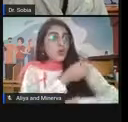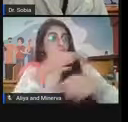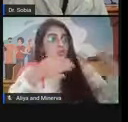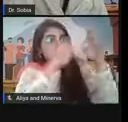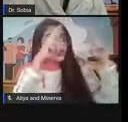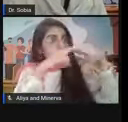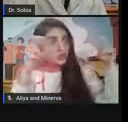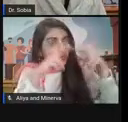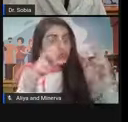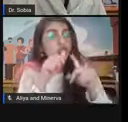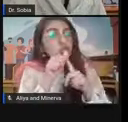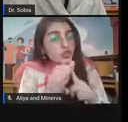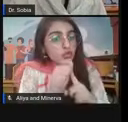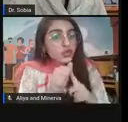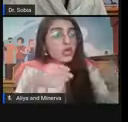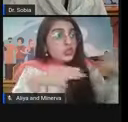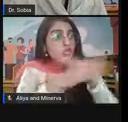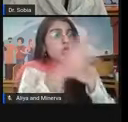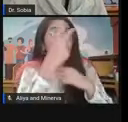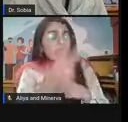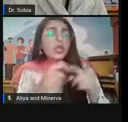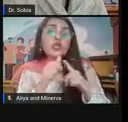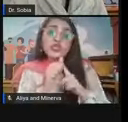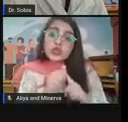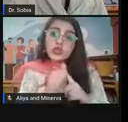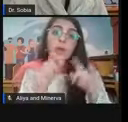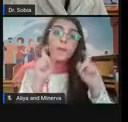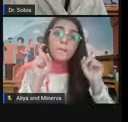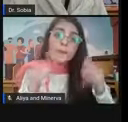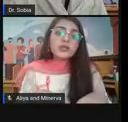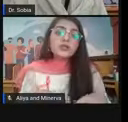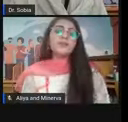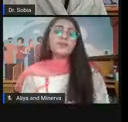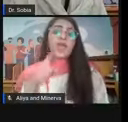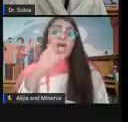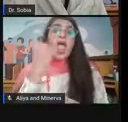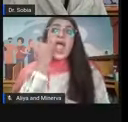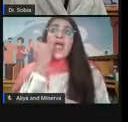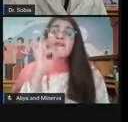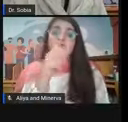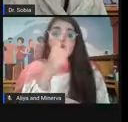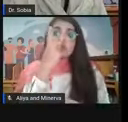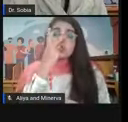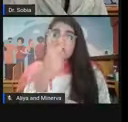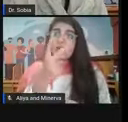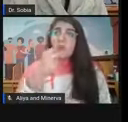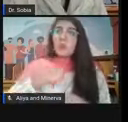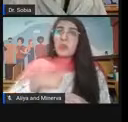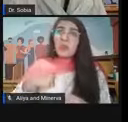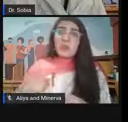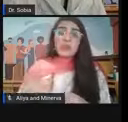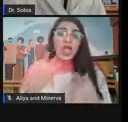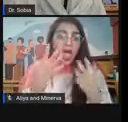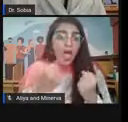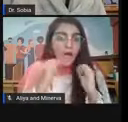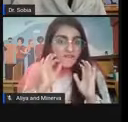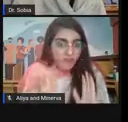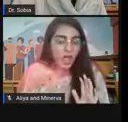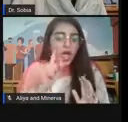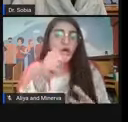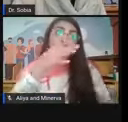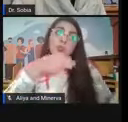मजीद तशखीस करवानी है, मजीद चेकअप करवाना है. ठीक है, सो इफ यू फील अ लंप इन योर ब्रेस्ट देन इट्स अ